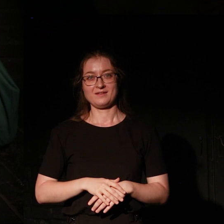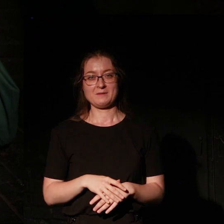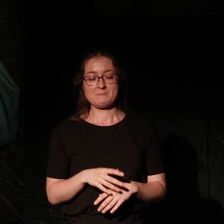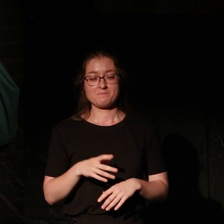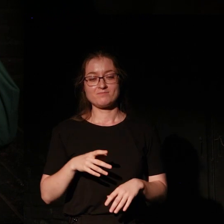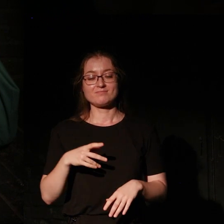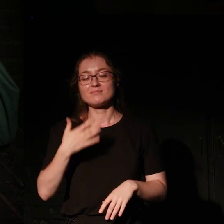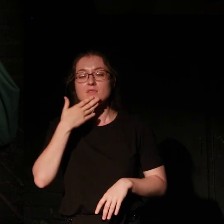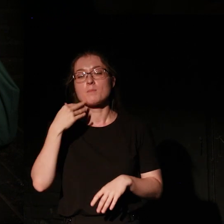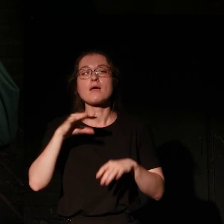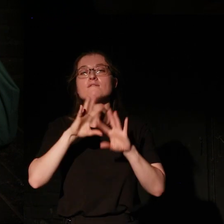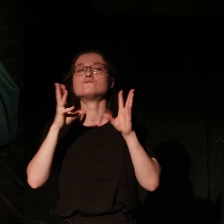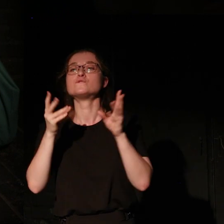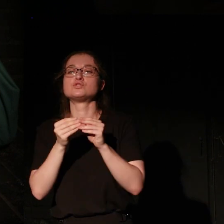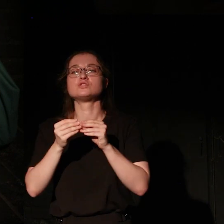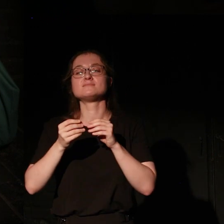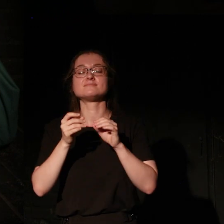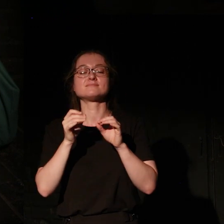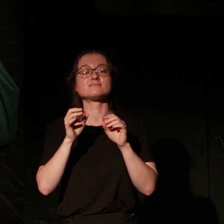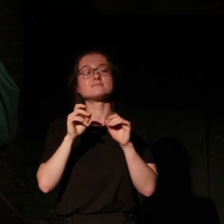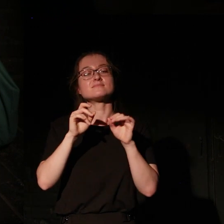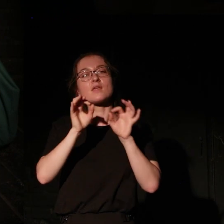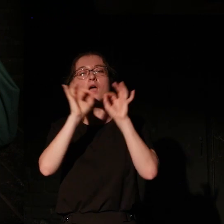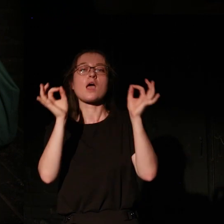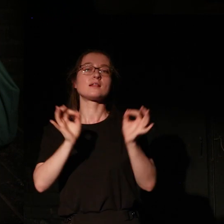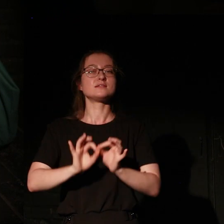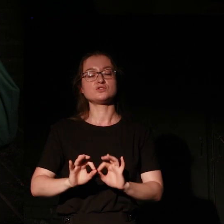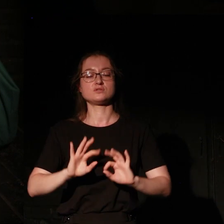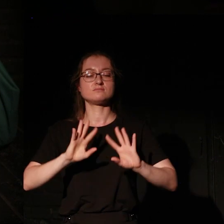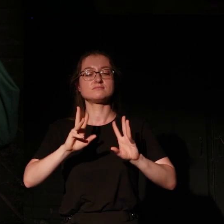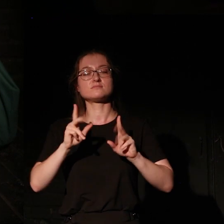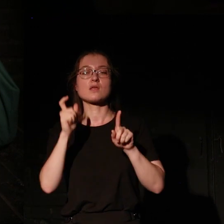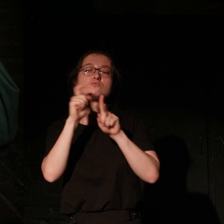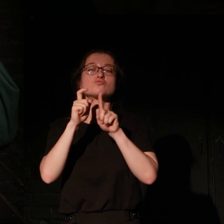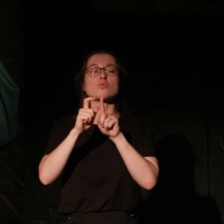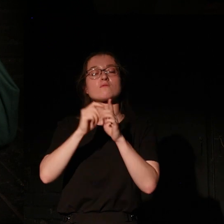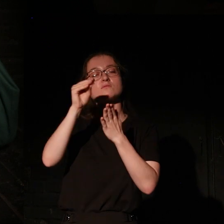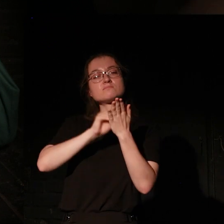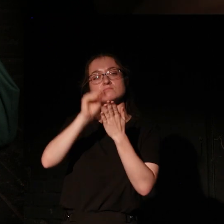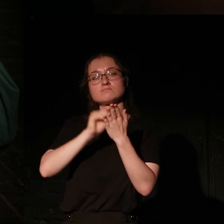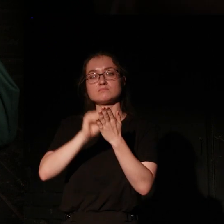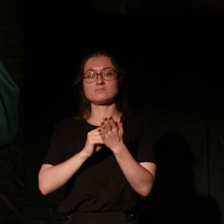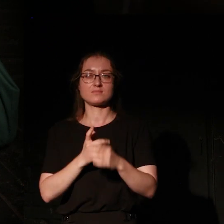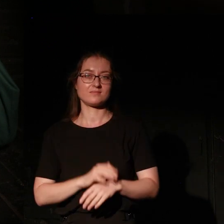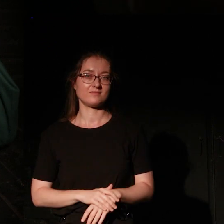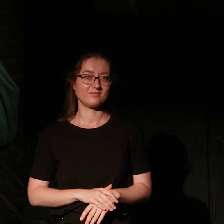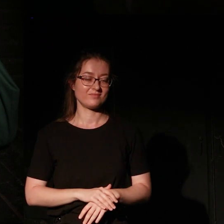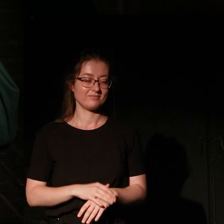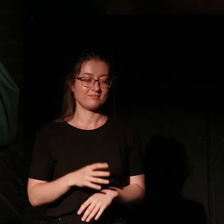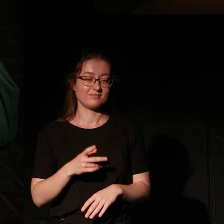nie należy się oszukiwać. Są fragmenty dużo lepsze pod względem literackim i fragmenty dużo gorsze pod